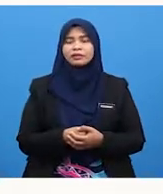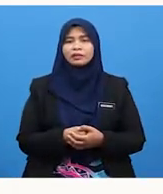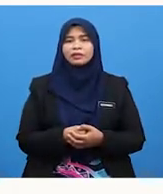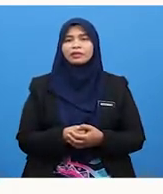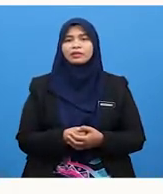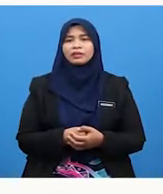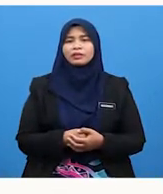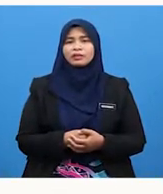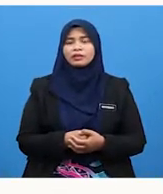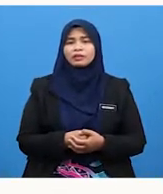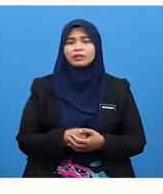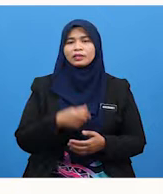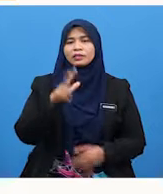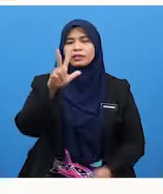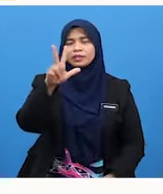Bundarkan